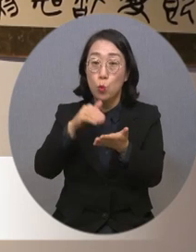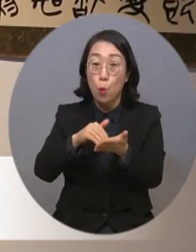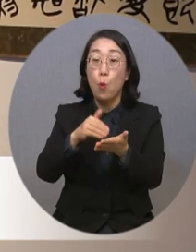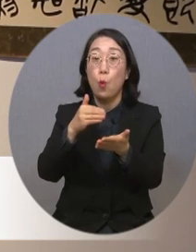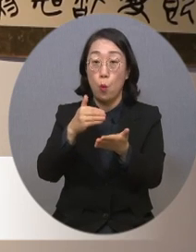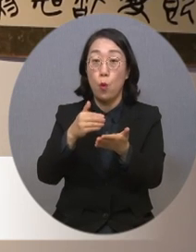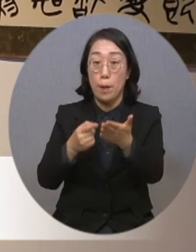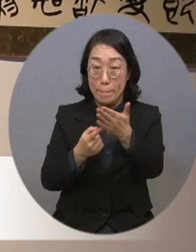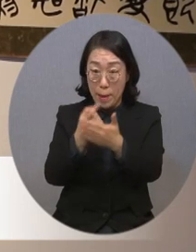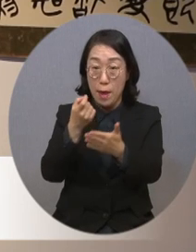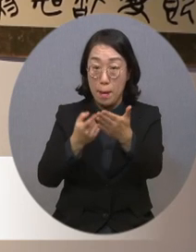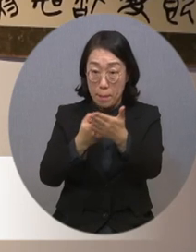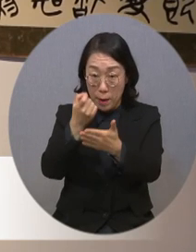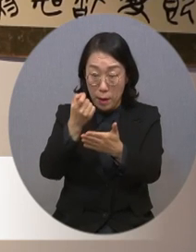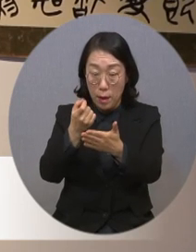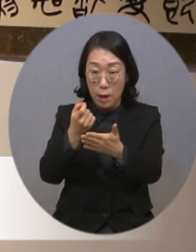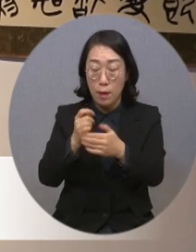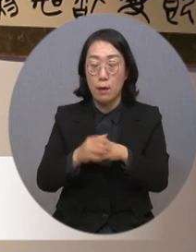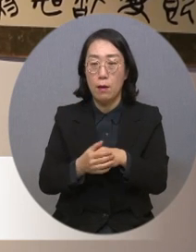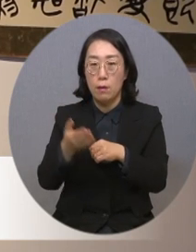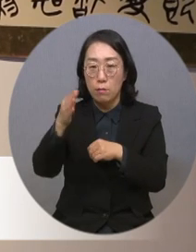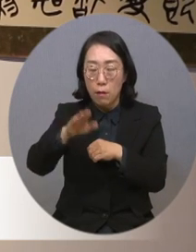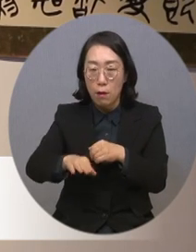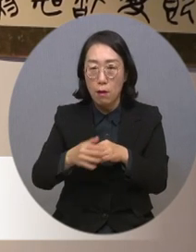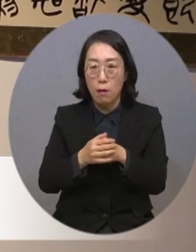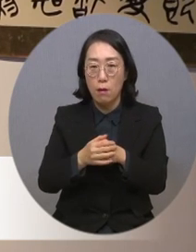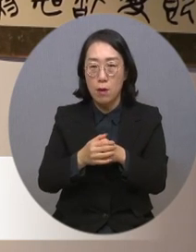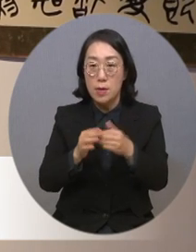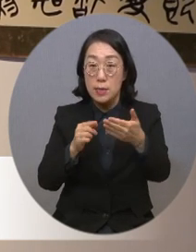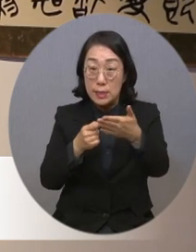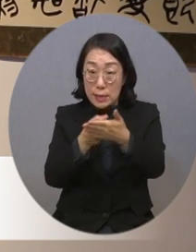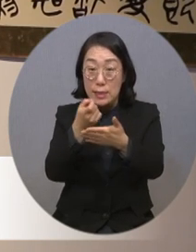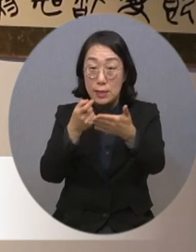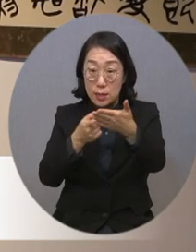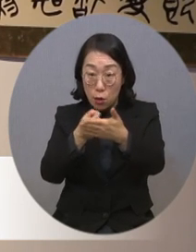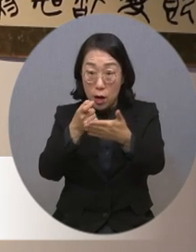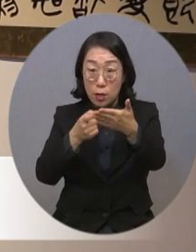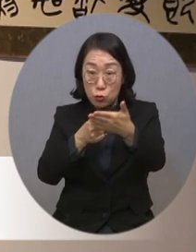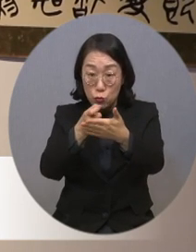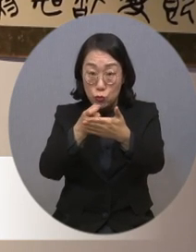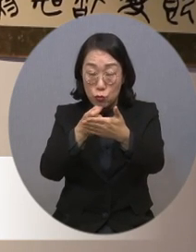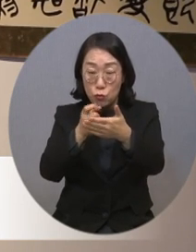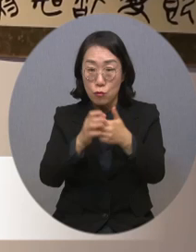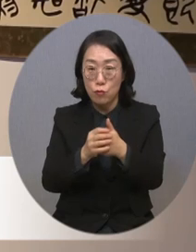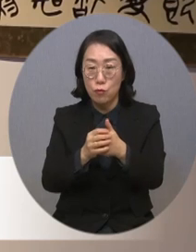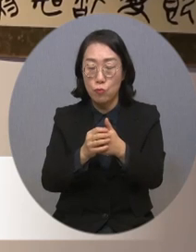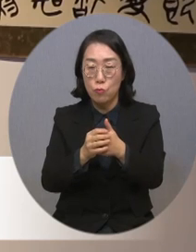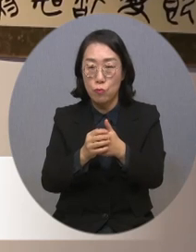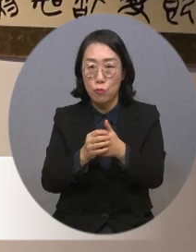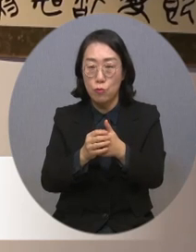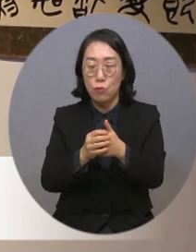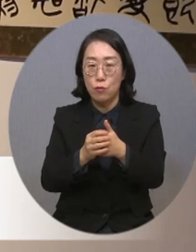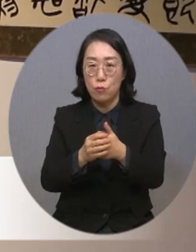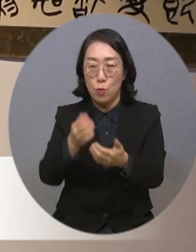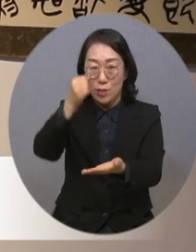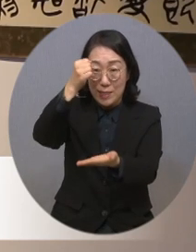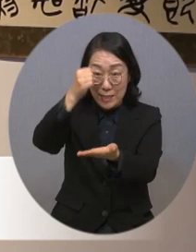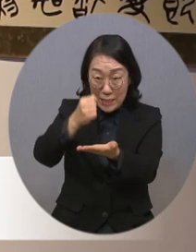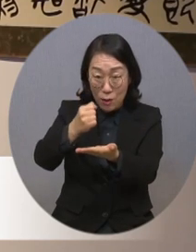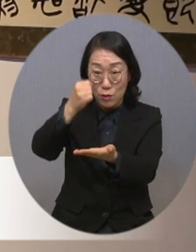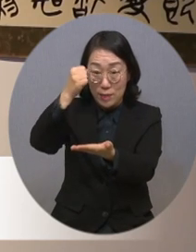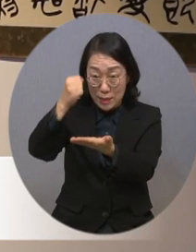사용하는데요. 옥돌을 거꾸로 글씨를 써가지고 새기고 인니를 묻혀서 찍혀